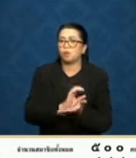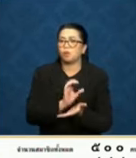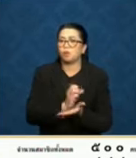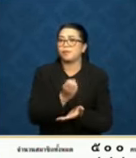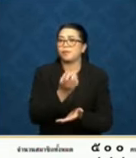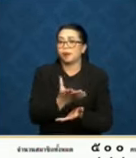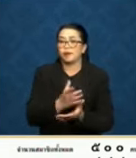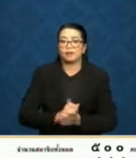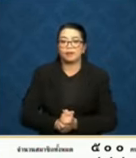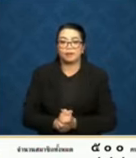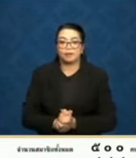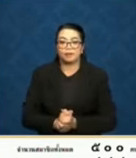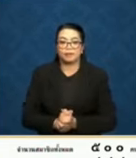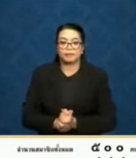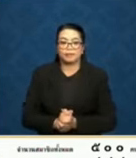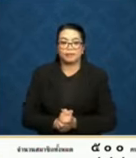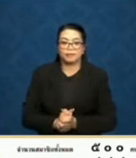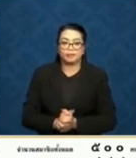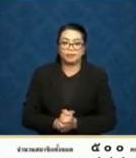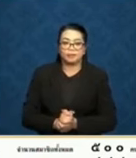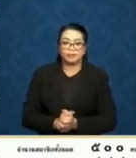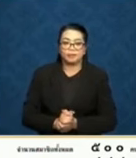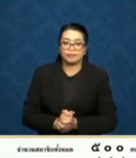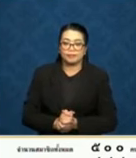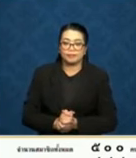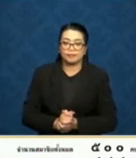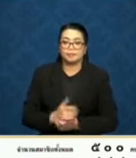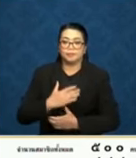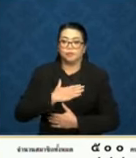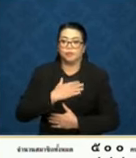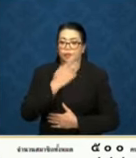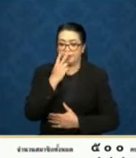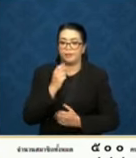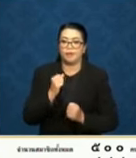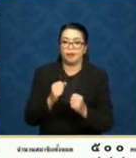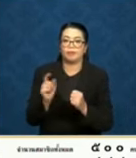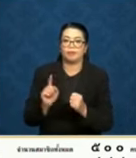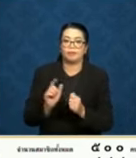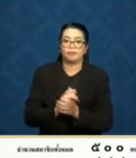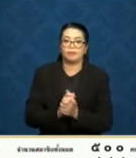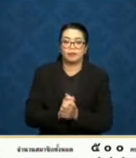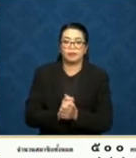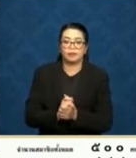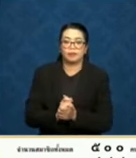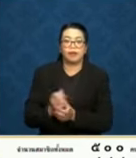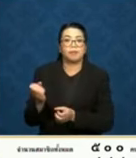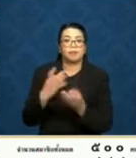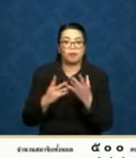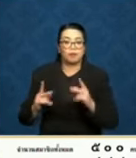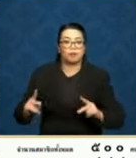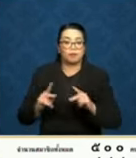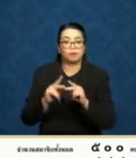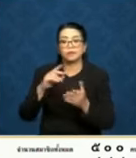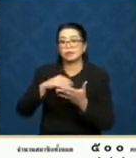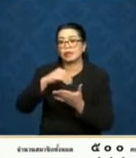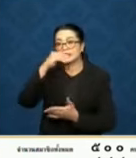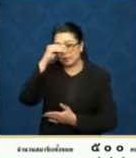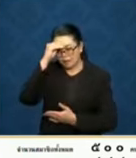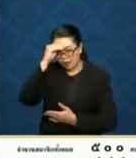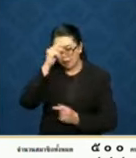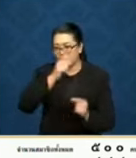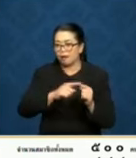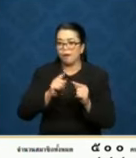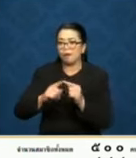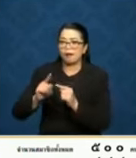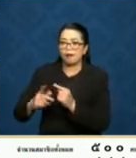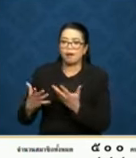ทำไมปัญหาเลานี้จึงยงคงอยู่ผมเหนควพระยาามครับของกระส่วงศึษาที่การหลายยุกหลาย